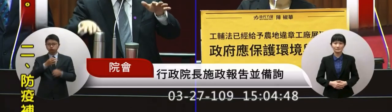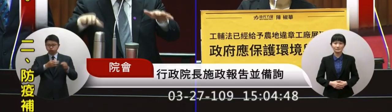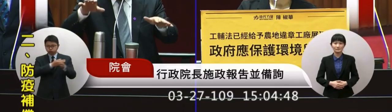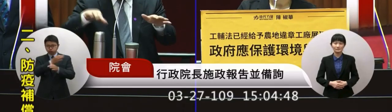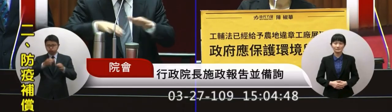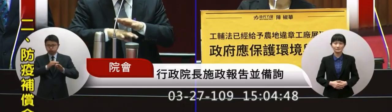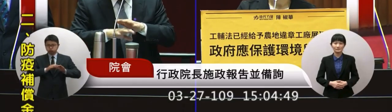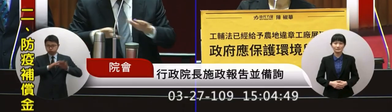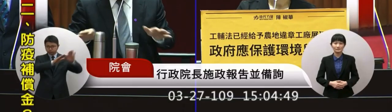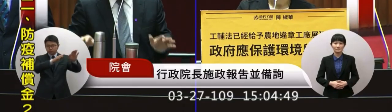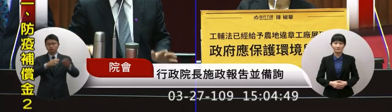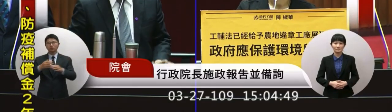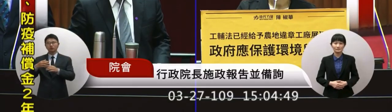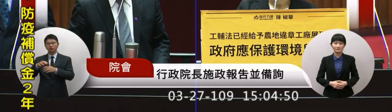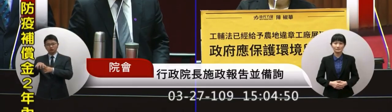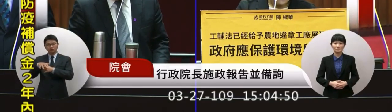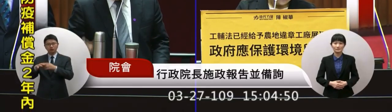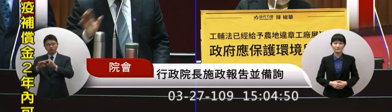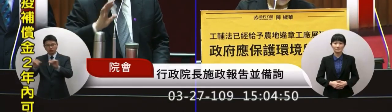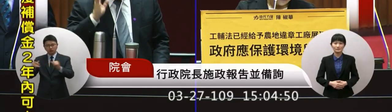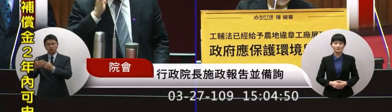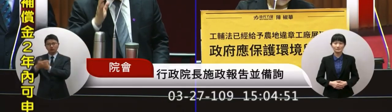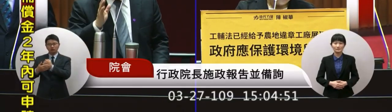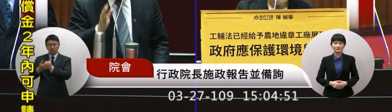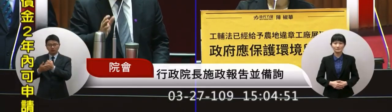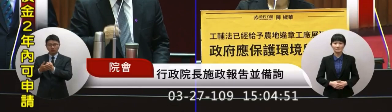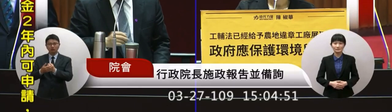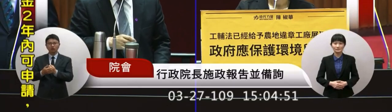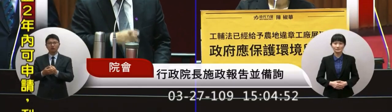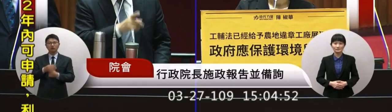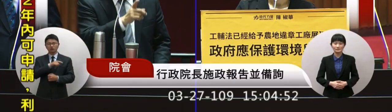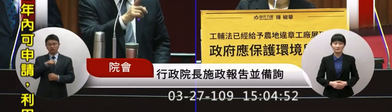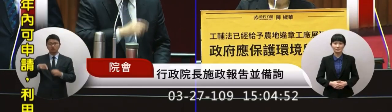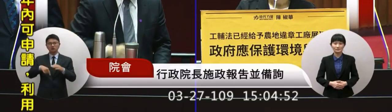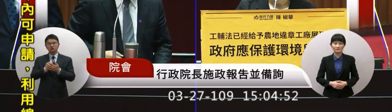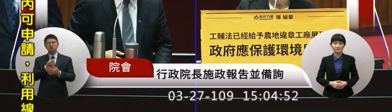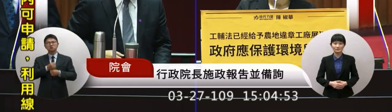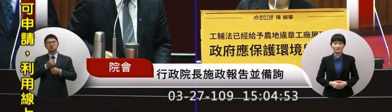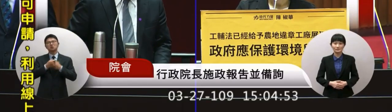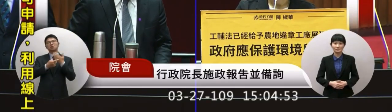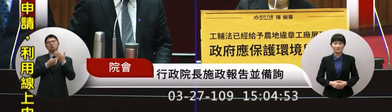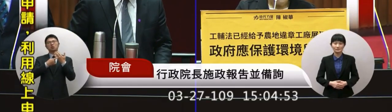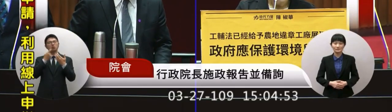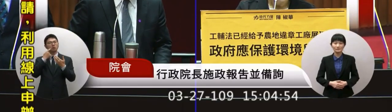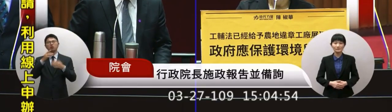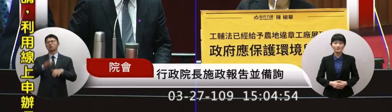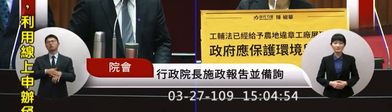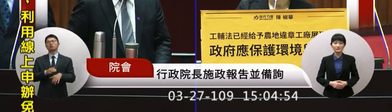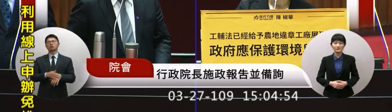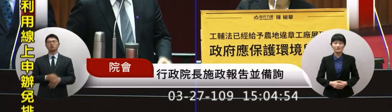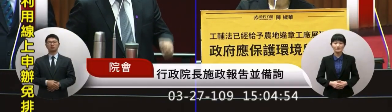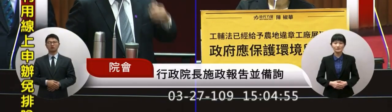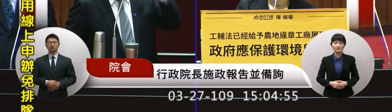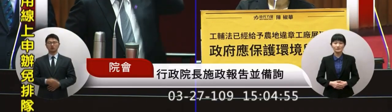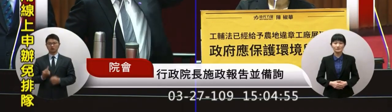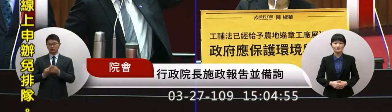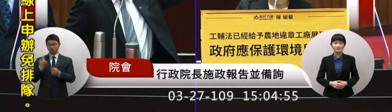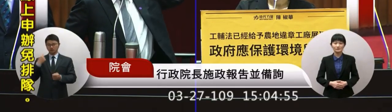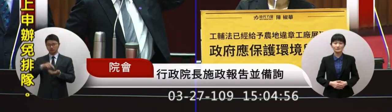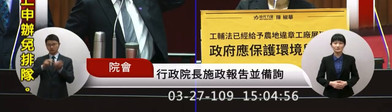展、农地保护，这些都不是只有片面。所以在去年贵院通过的这